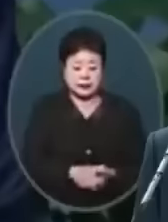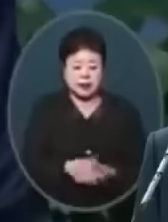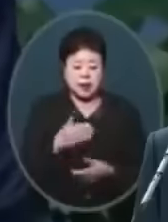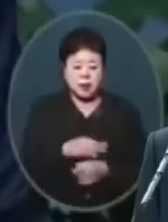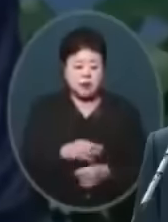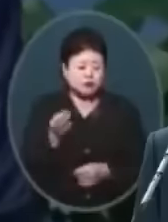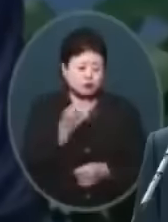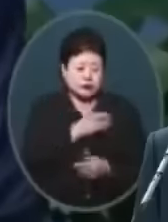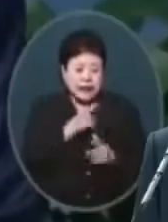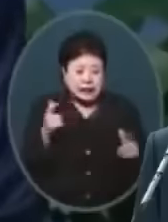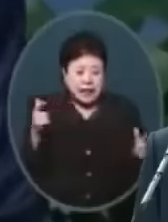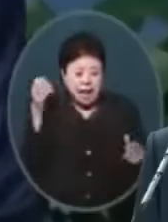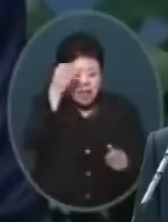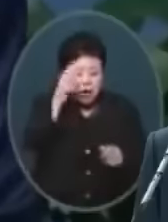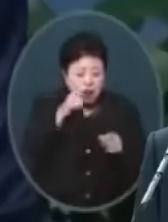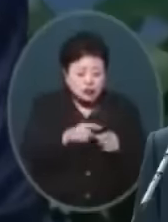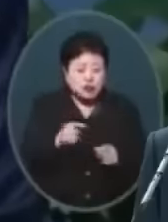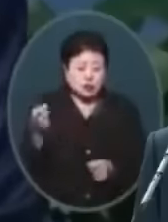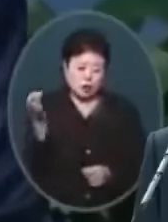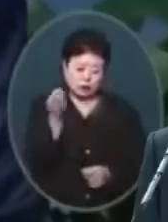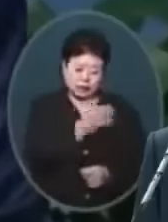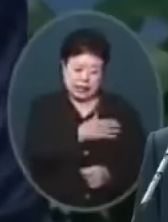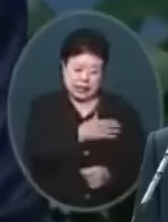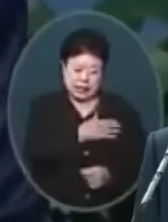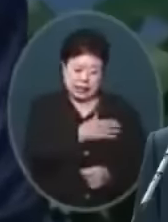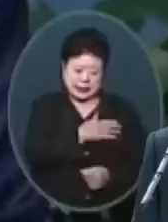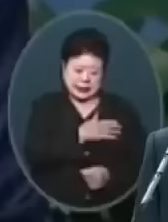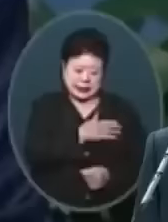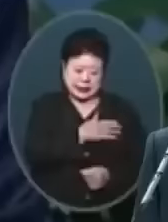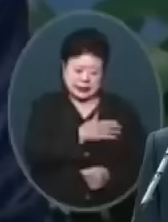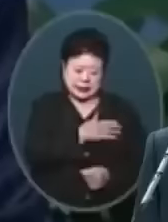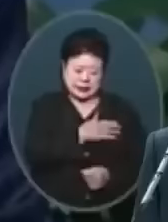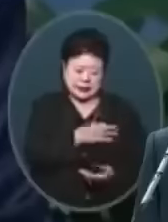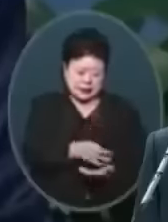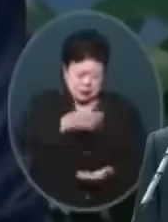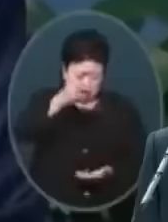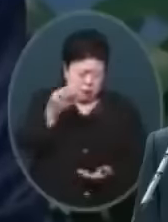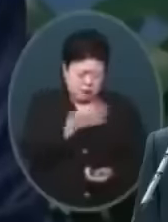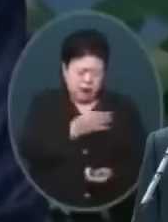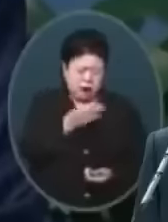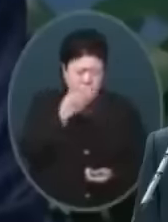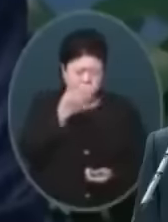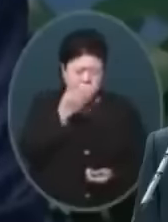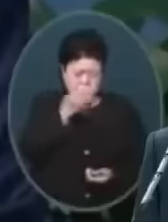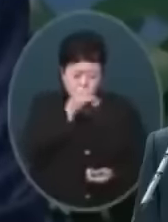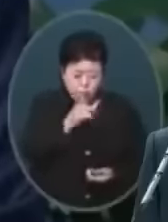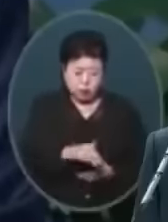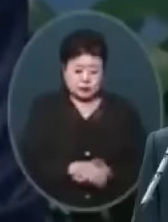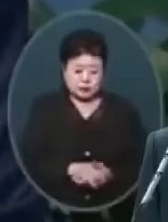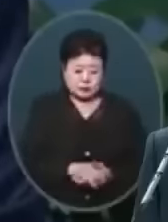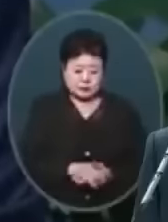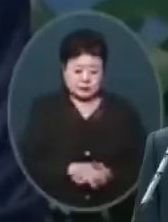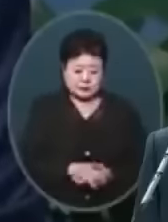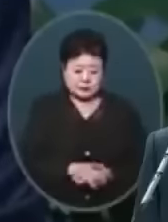육신적으로는 부자가 아닐지라도 영적으로 여러분 굉장한 재산을 가지고 있는 것입니다.